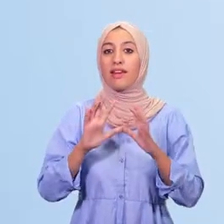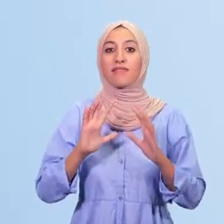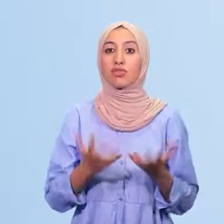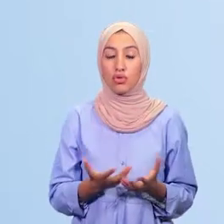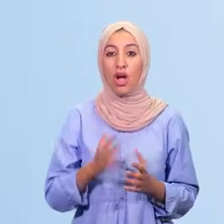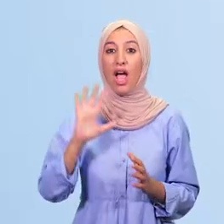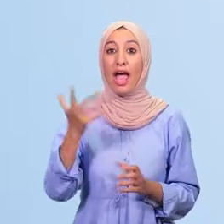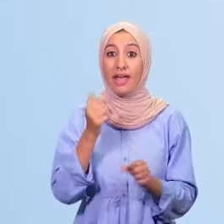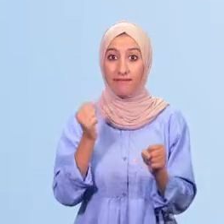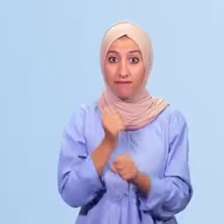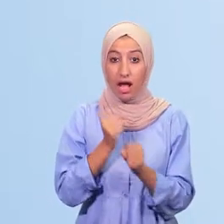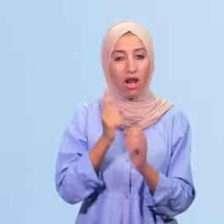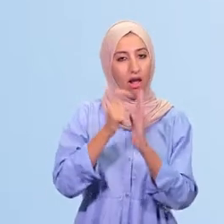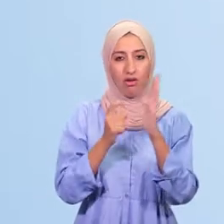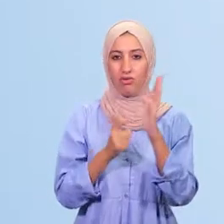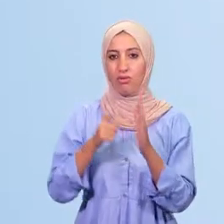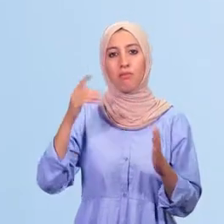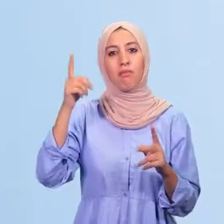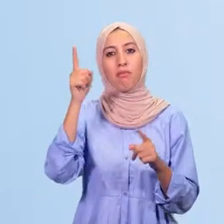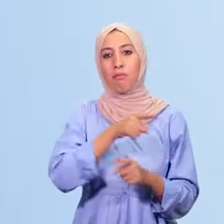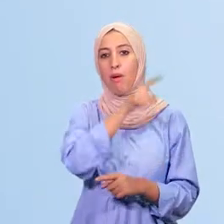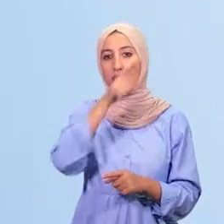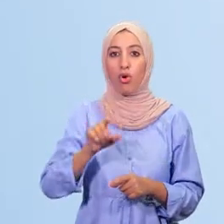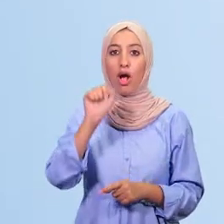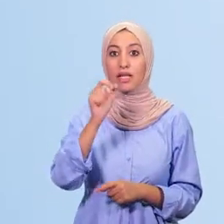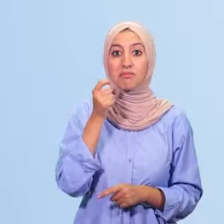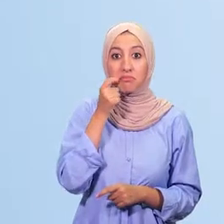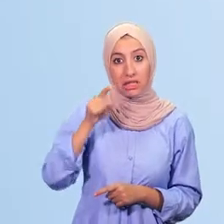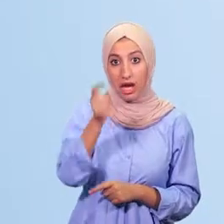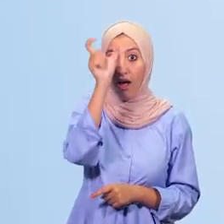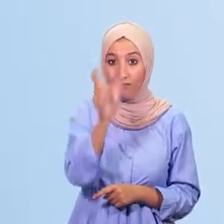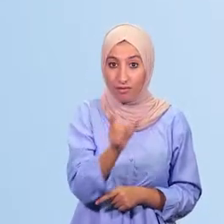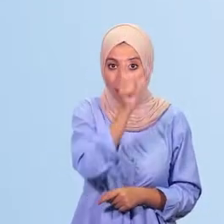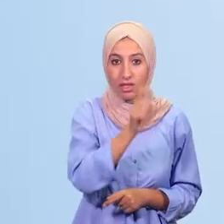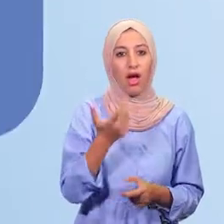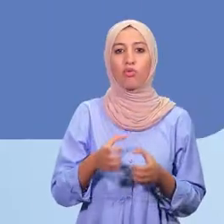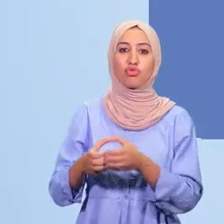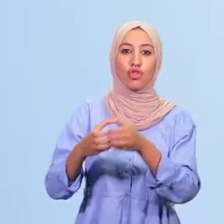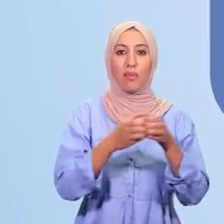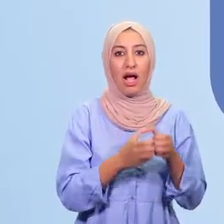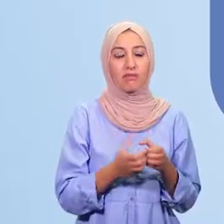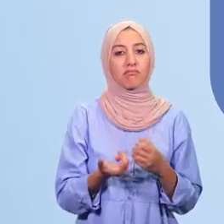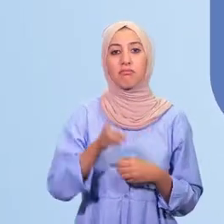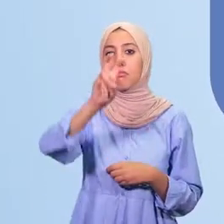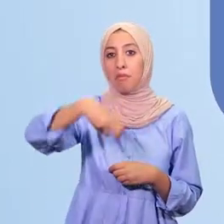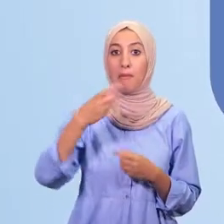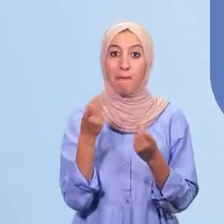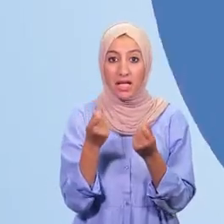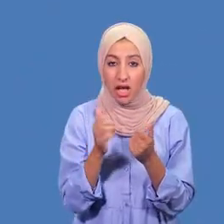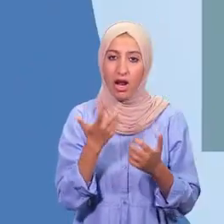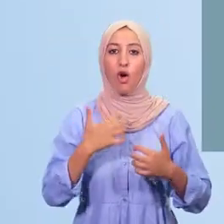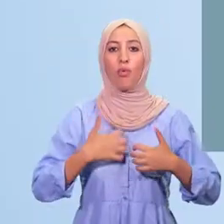أي فعل جرمته القوانين يرتكب ضد أفراد أو جماعات يعتدون على الأحوال المادية أو